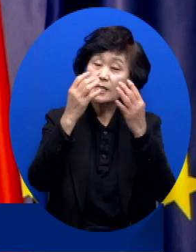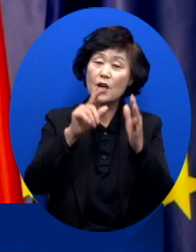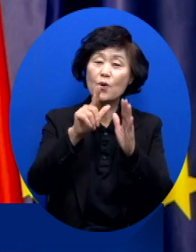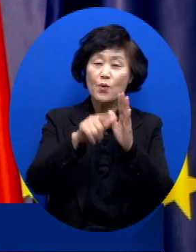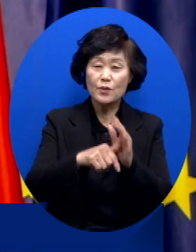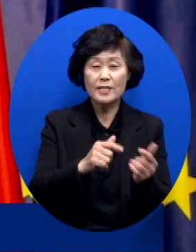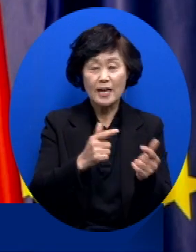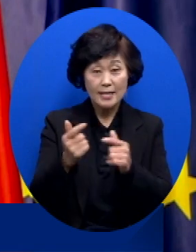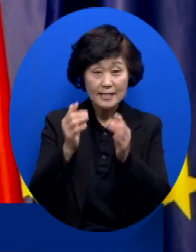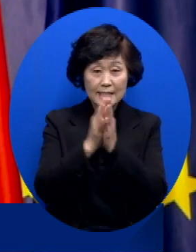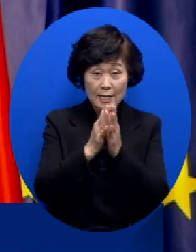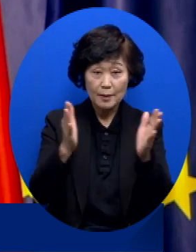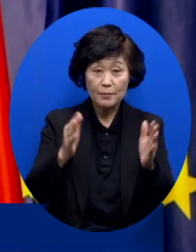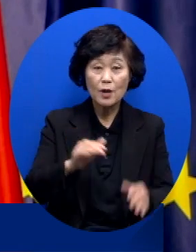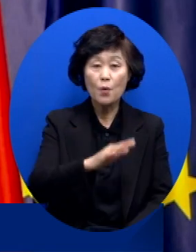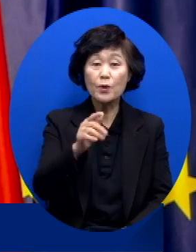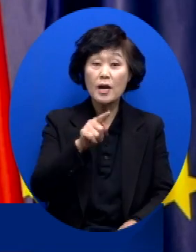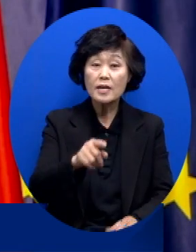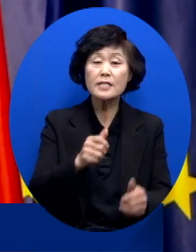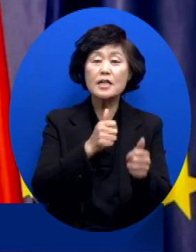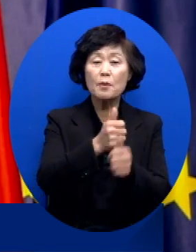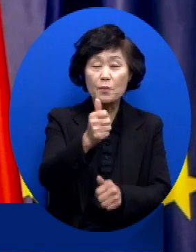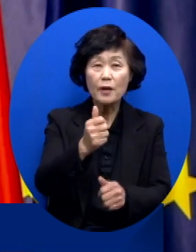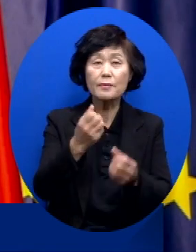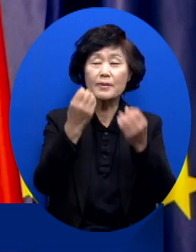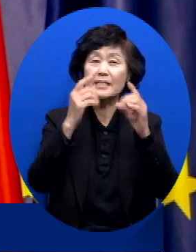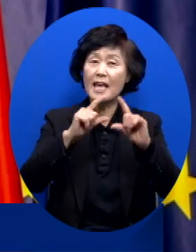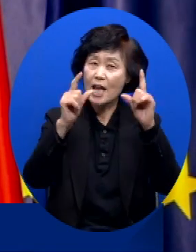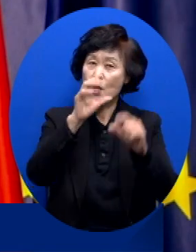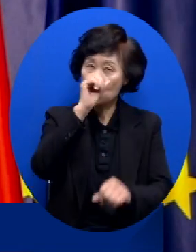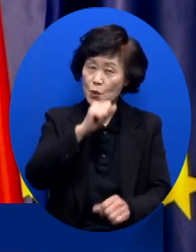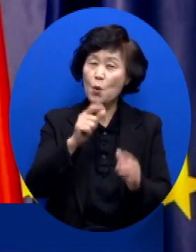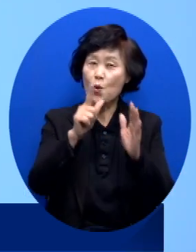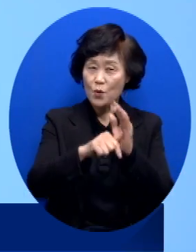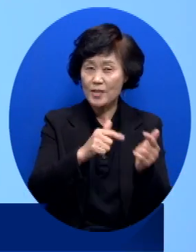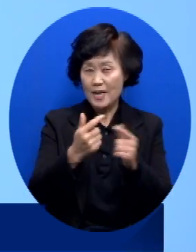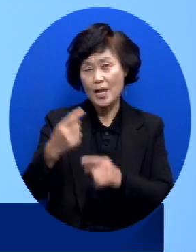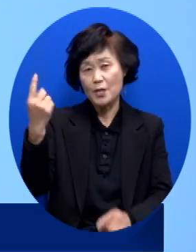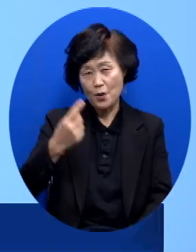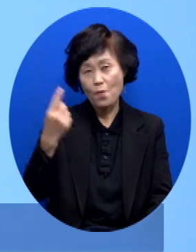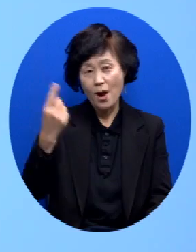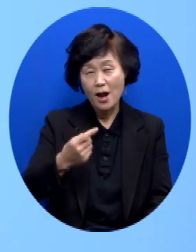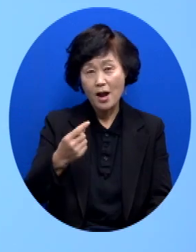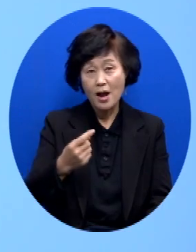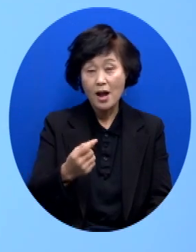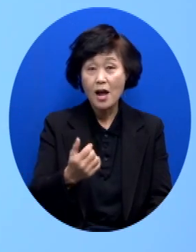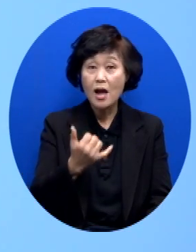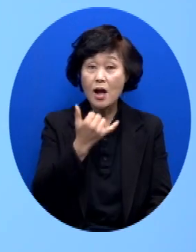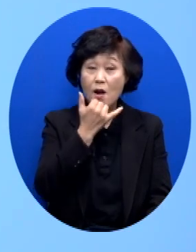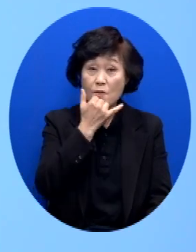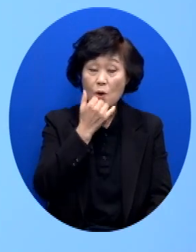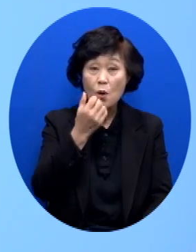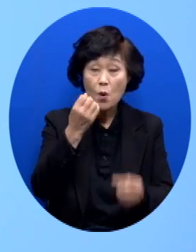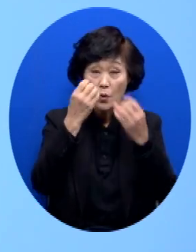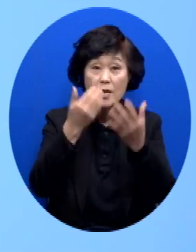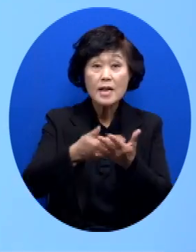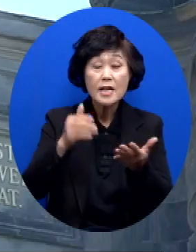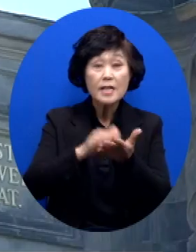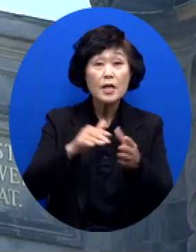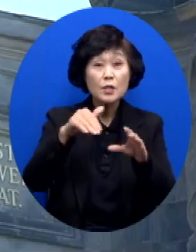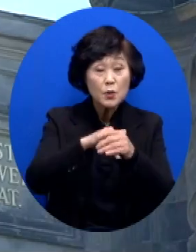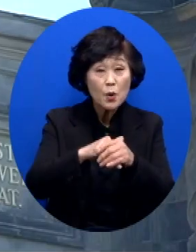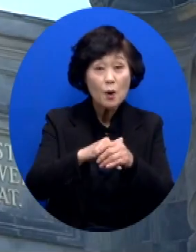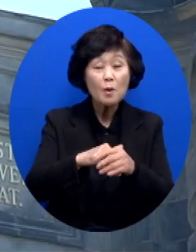Zeit. Eine Zeit, die gut wird, wenn wir sie aktiv gestalten. 한편 독일 개신교회 협의회도 새해에는